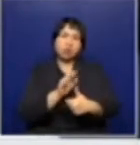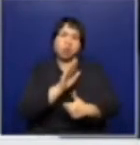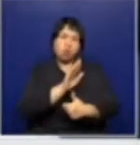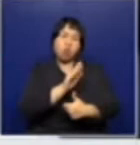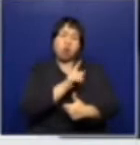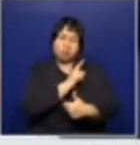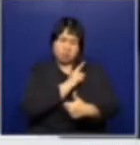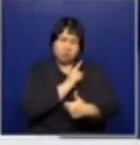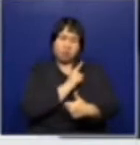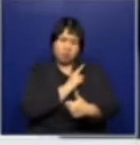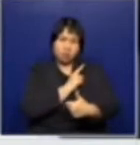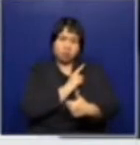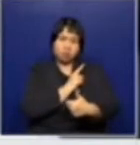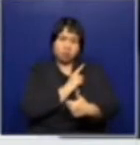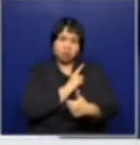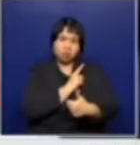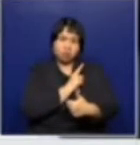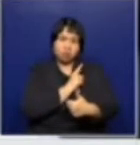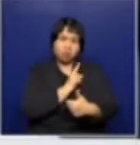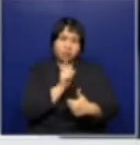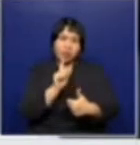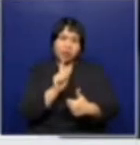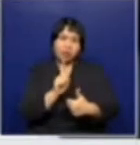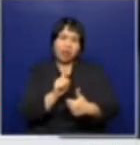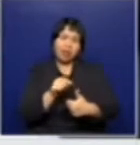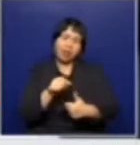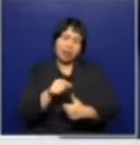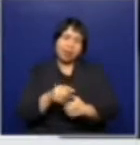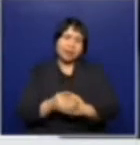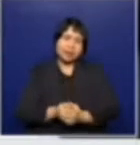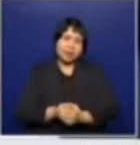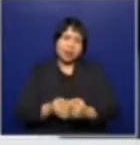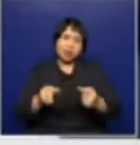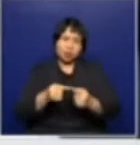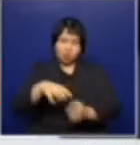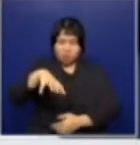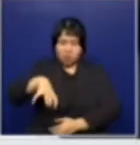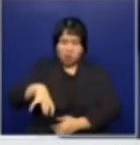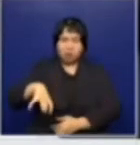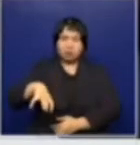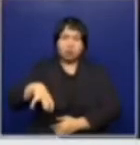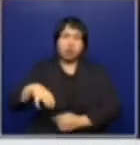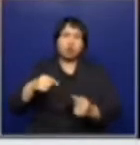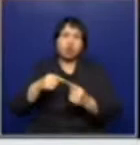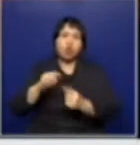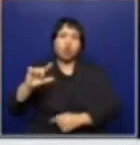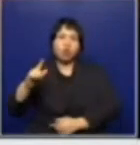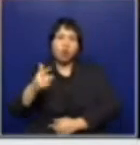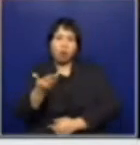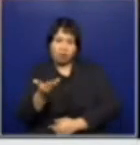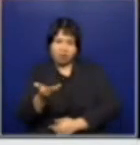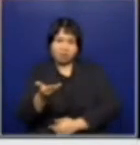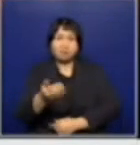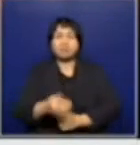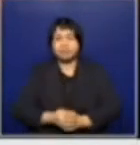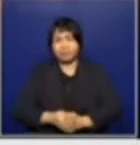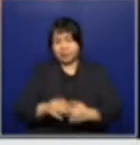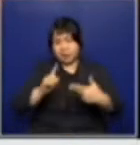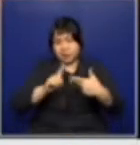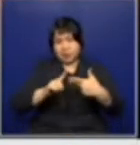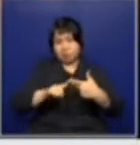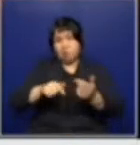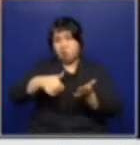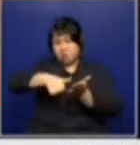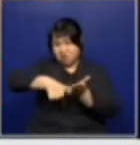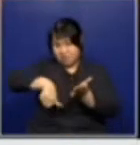อบในการเสียค่าโง่เรื่องเหมืองทองอัคราทุกข์ที่2ครับเงินภาษีอ